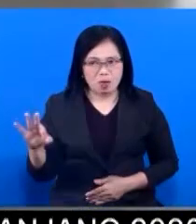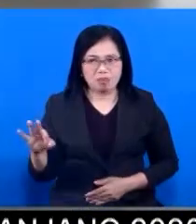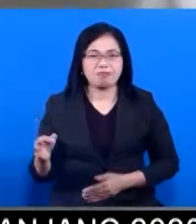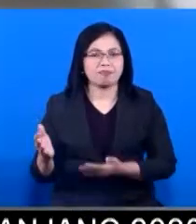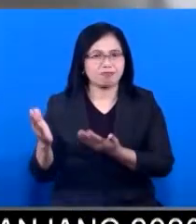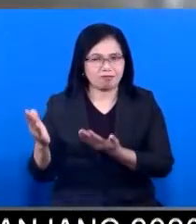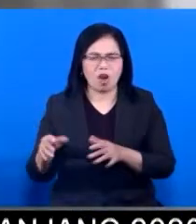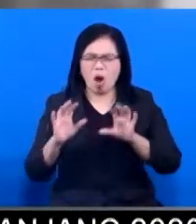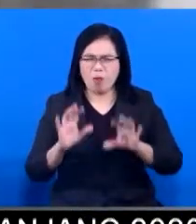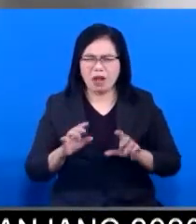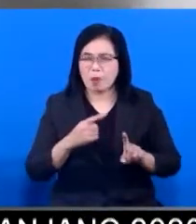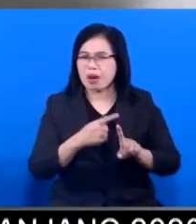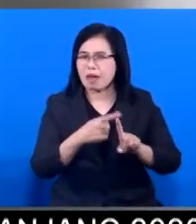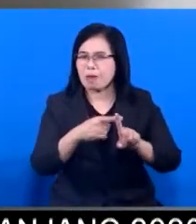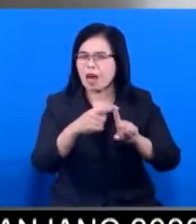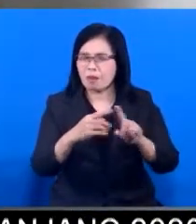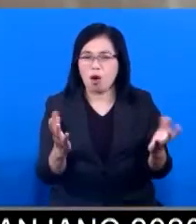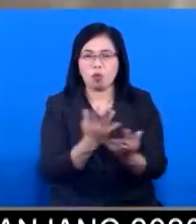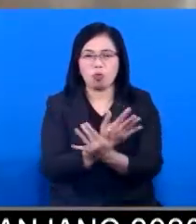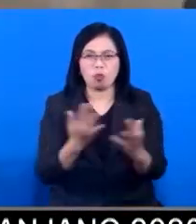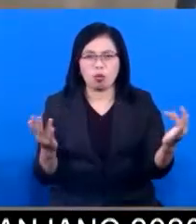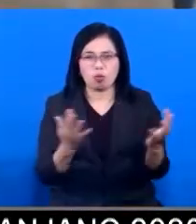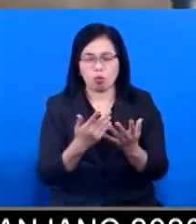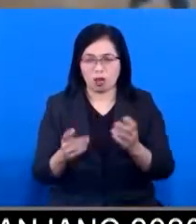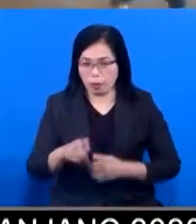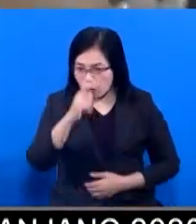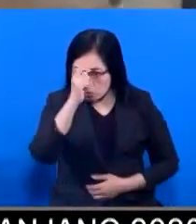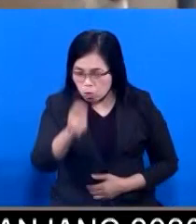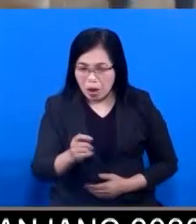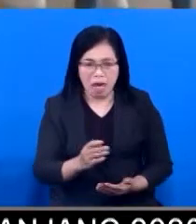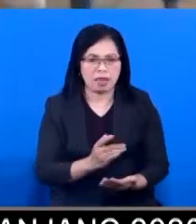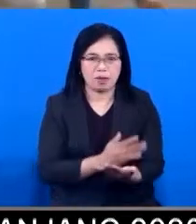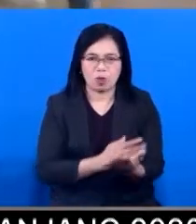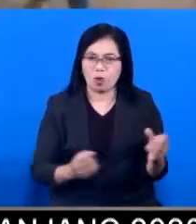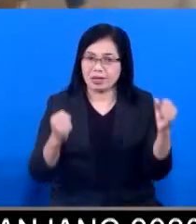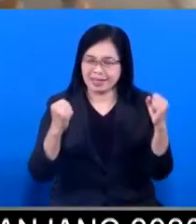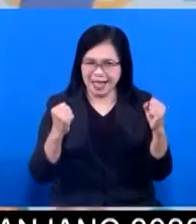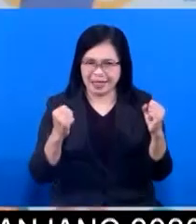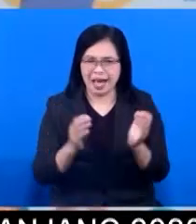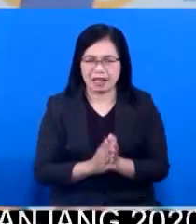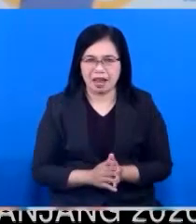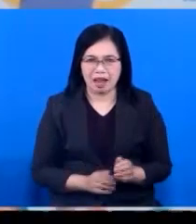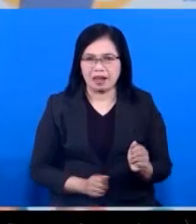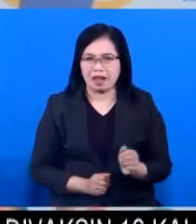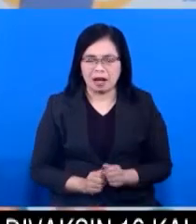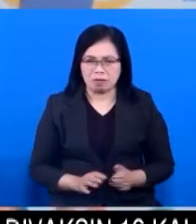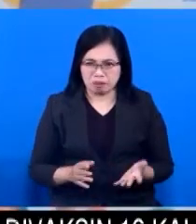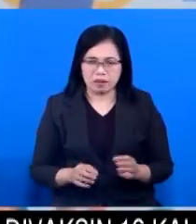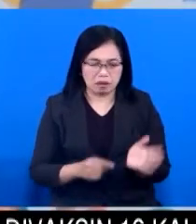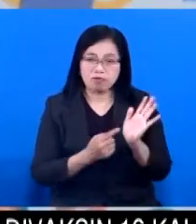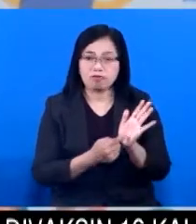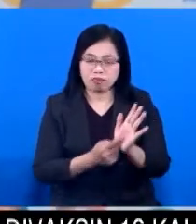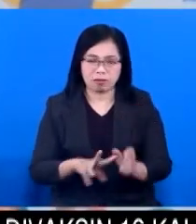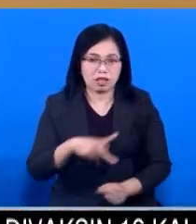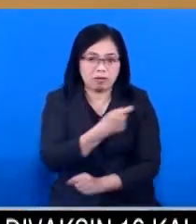penumpang melalui penerapan aturan yang ditetapkan pemerintah. Thermal scanner, surat kesehatan berbasis tes PCR atau antigen, dan penerapan